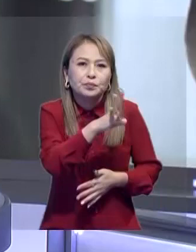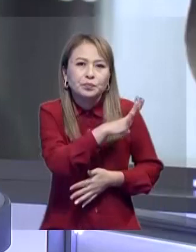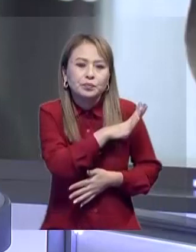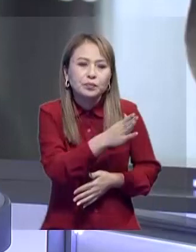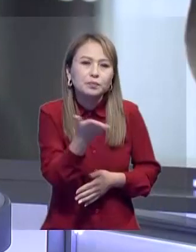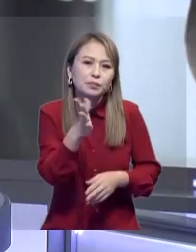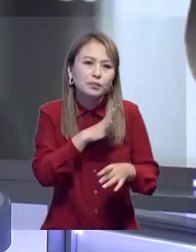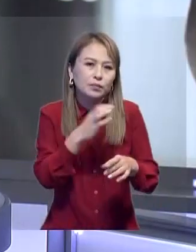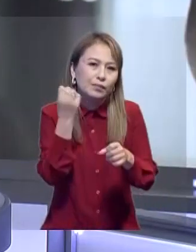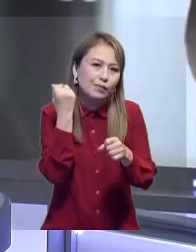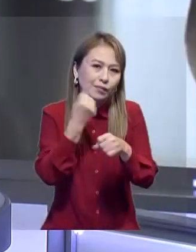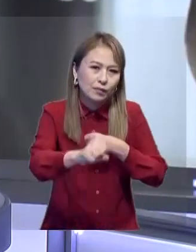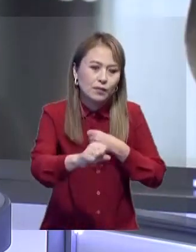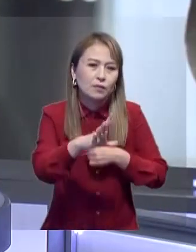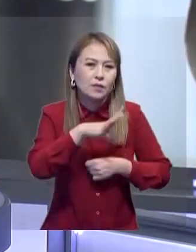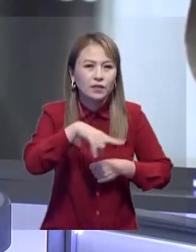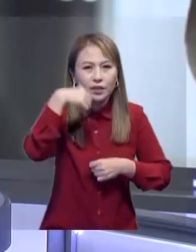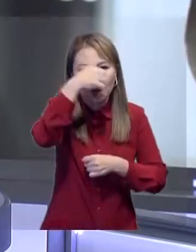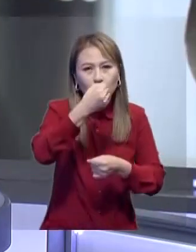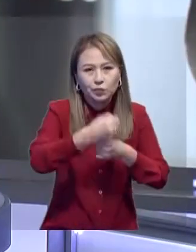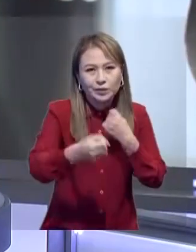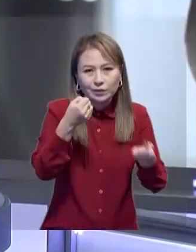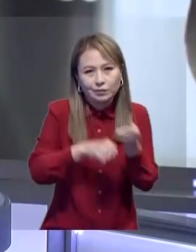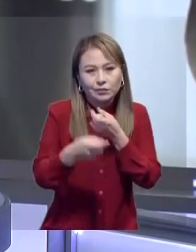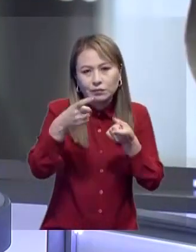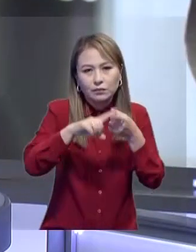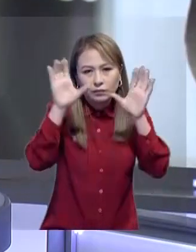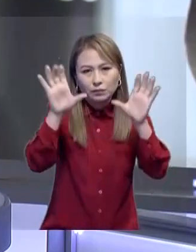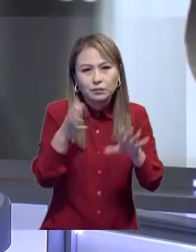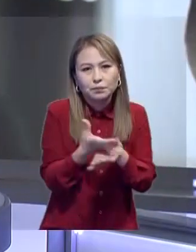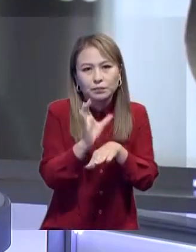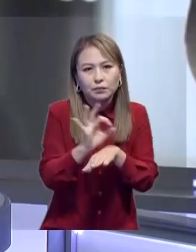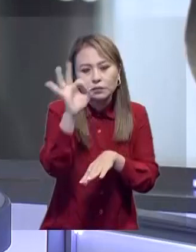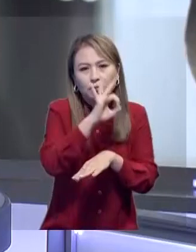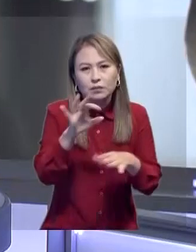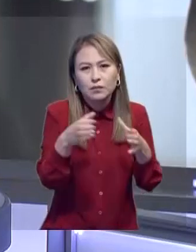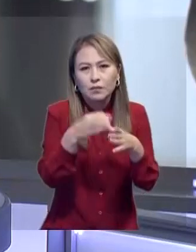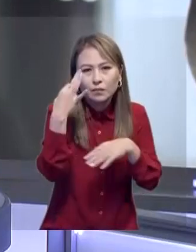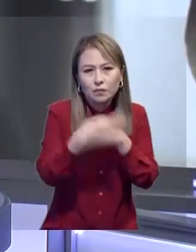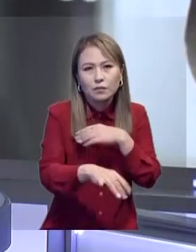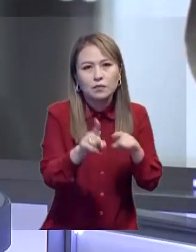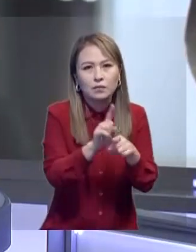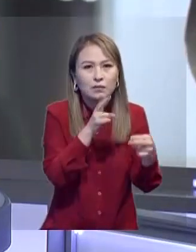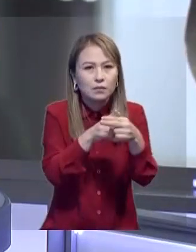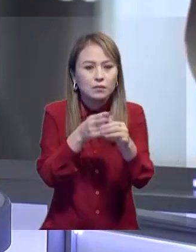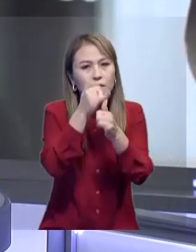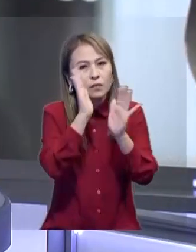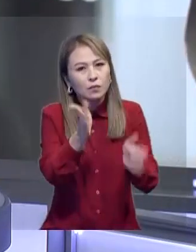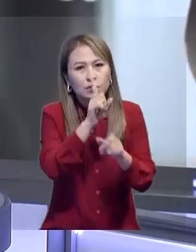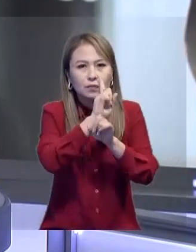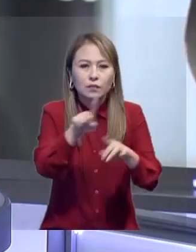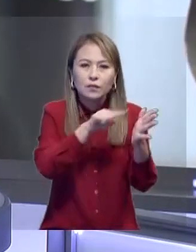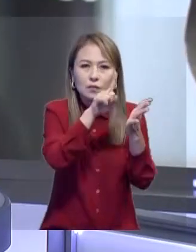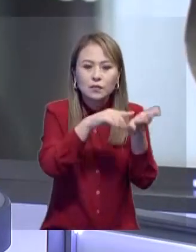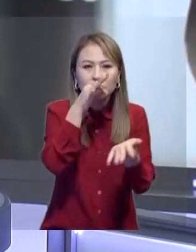бөлігі әйеліне қол көтерген. Биыл елде тұрмыстық зорлық-зомбылыққа қатысты заң күшейтілді. Бірақ бұл озбырларға тосқауыл бола ма? Бұл